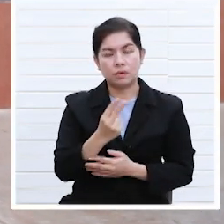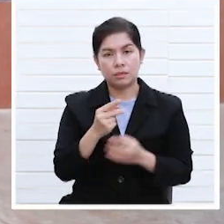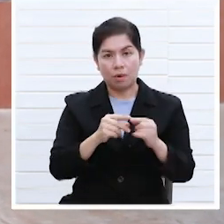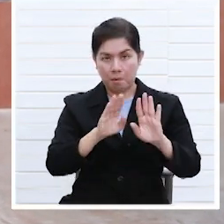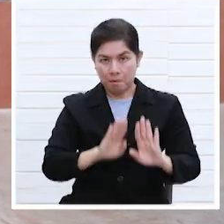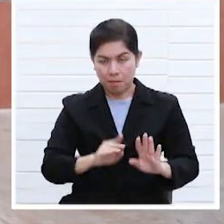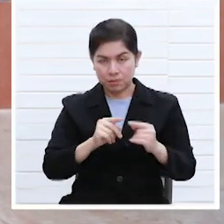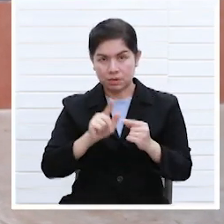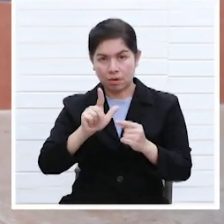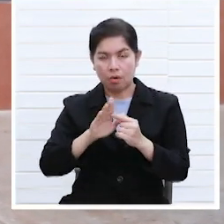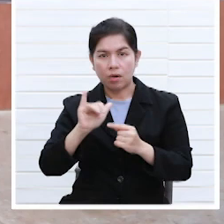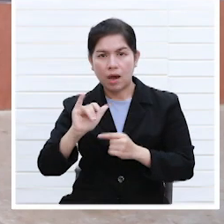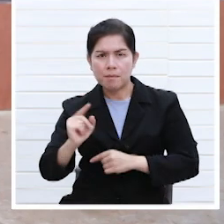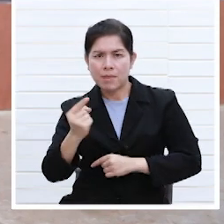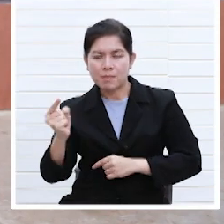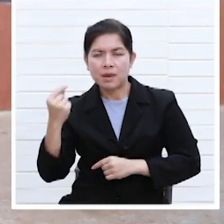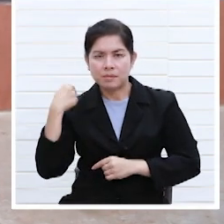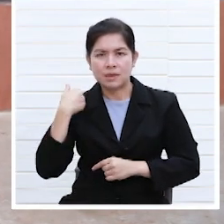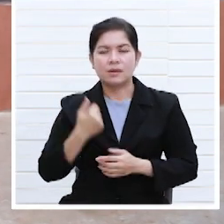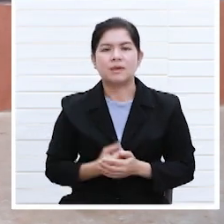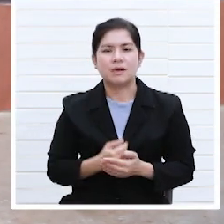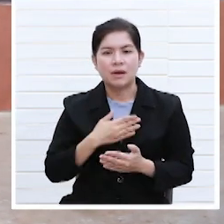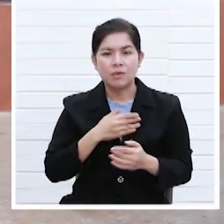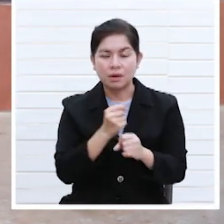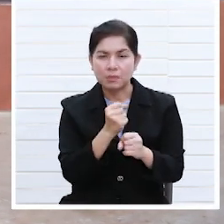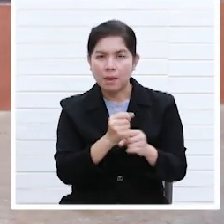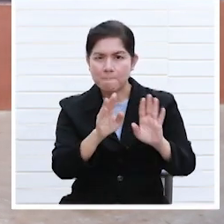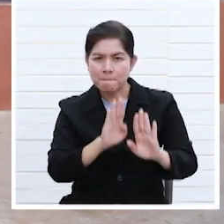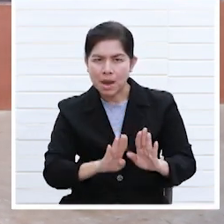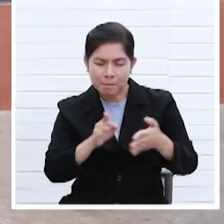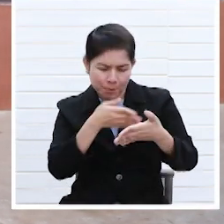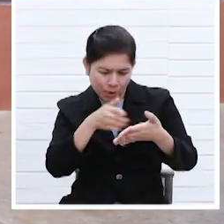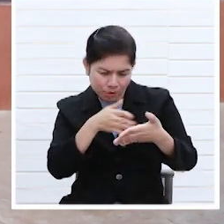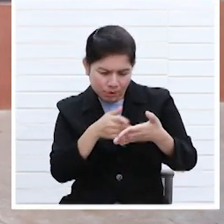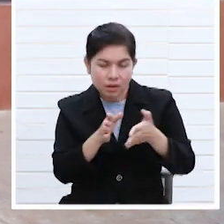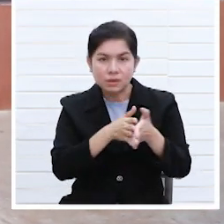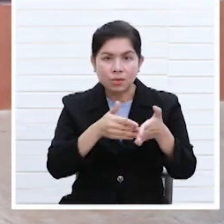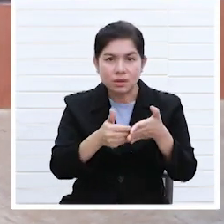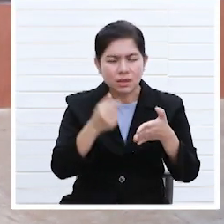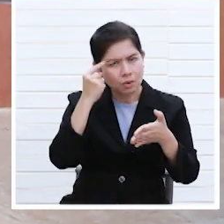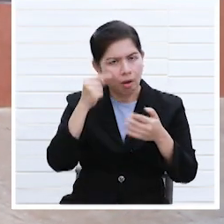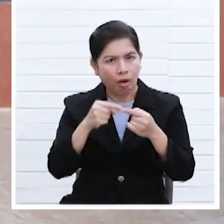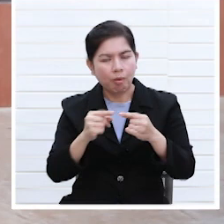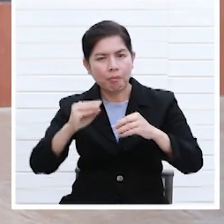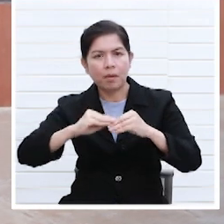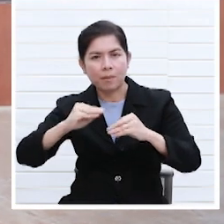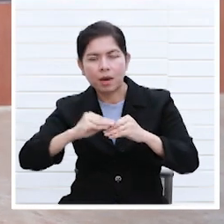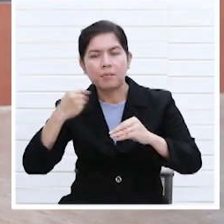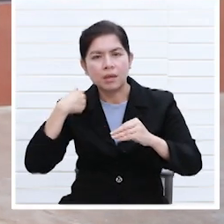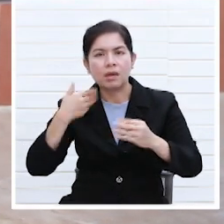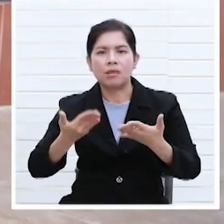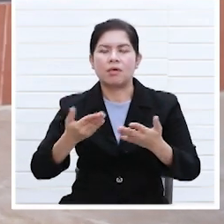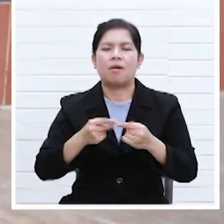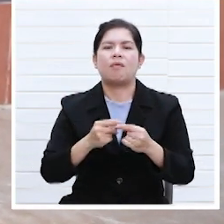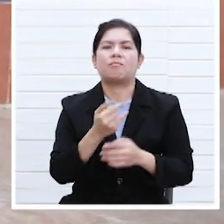ะนี่แสดงว่ามันต้องมีลายเกิดขึ้นอยู่เรื่อยๆเลย ใช่เกิดขึ้นเรื่อยๆเราทำลายนี้ออกมาแล้วเอ๊ะเราน่าจะทำแบบนี้นะดัดแปลง